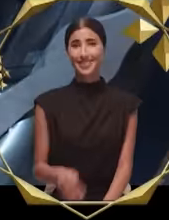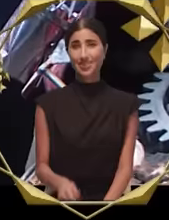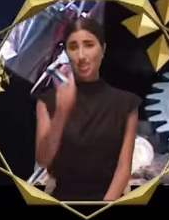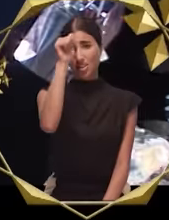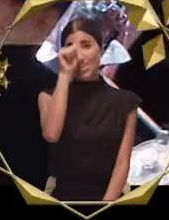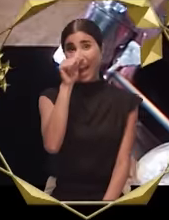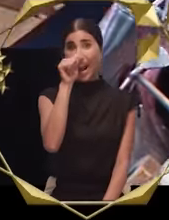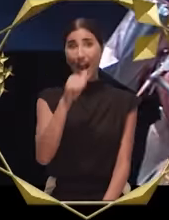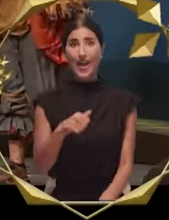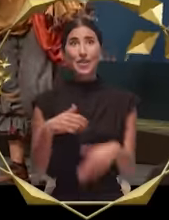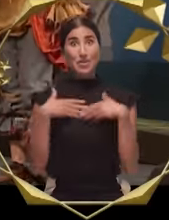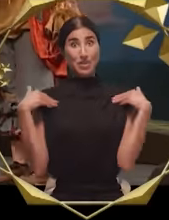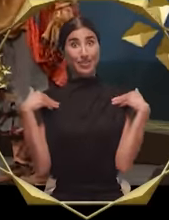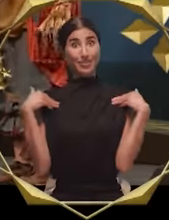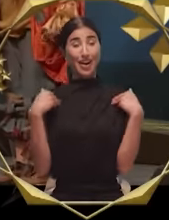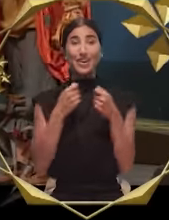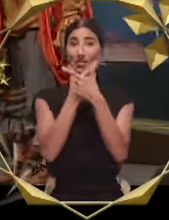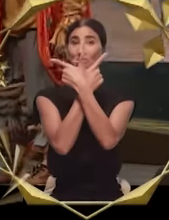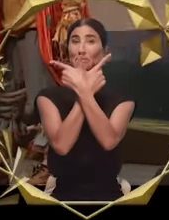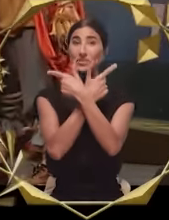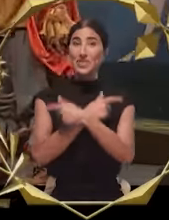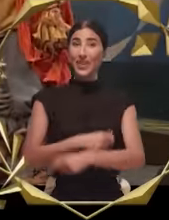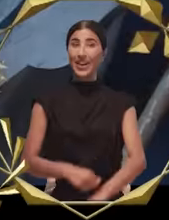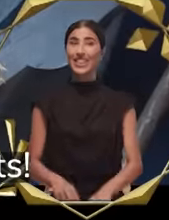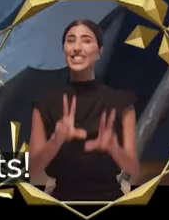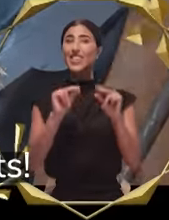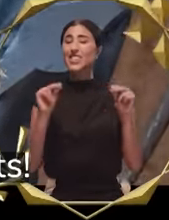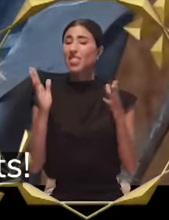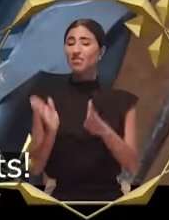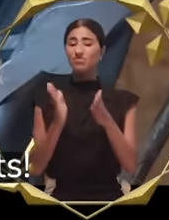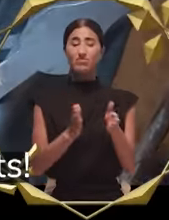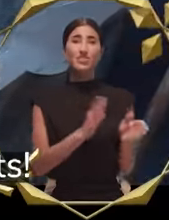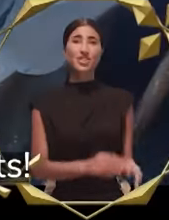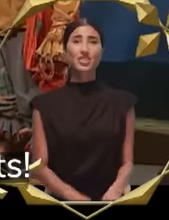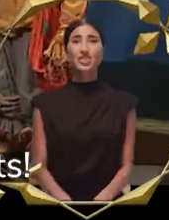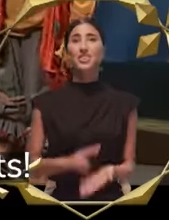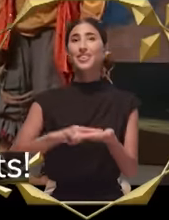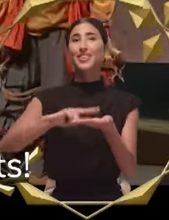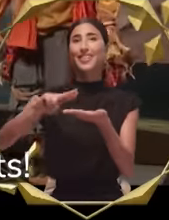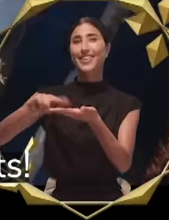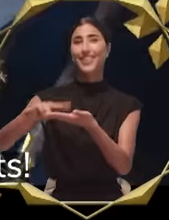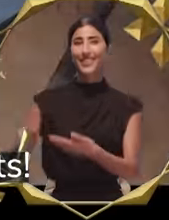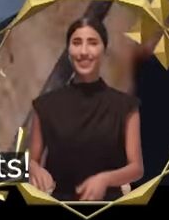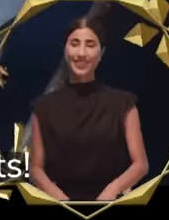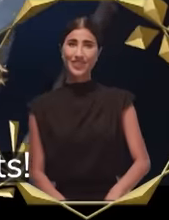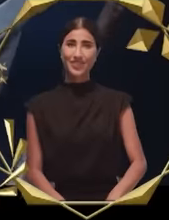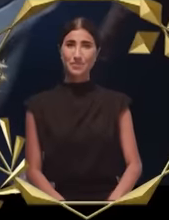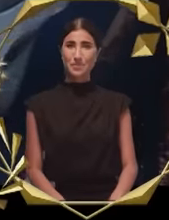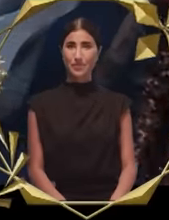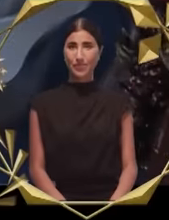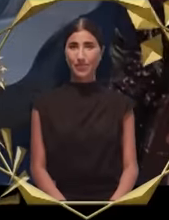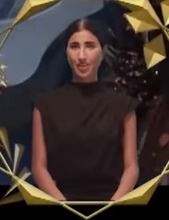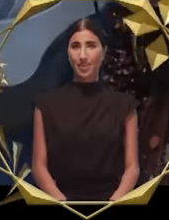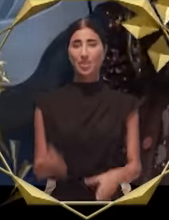كصندوق بريد ترمى به ورقة عزاء عيد متين دعوة زواج وتهنئة أبوي وليد